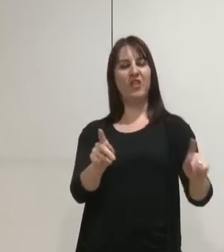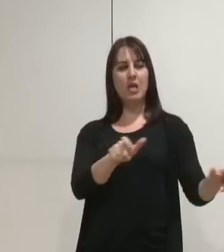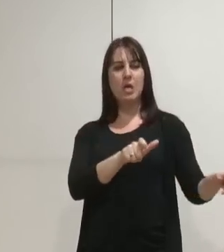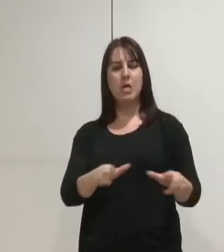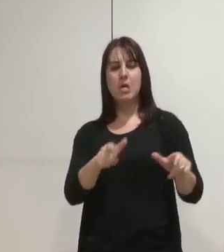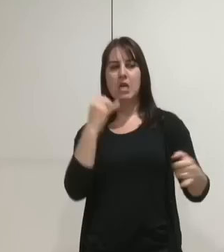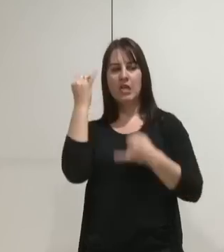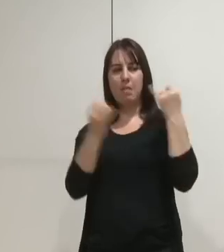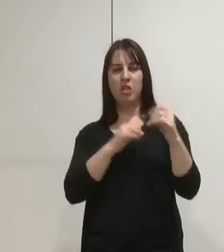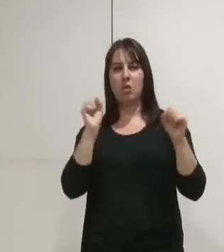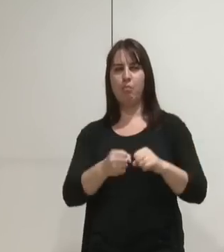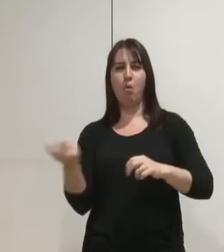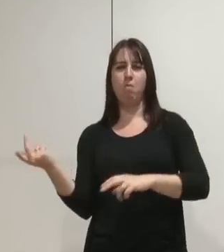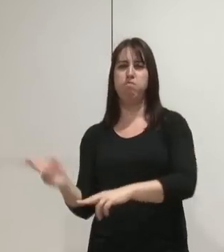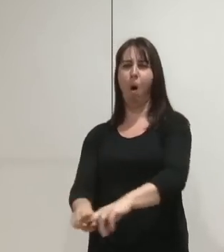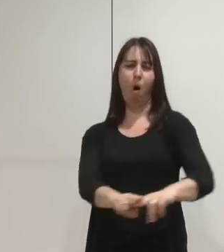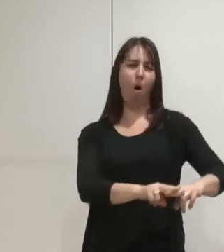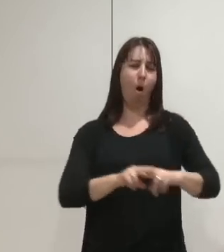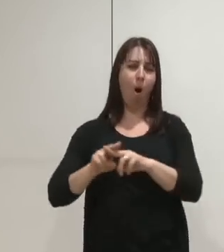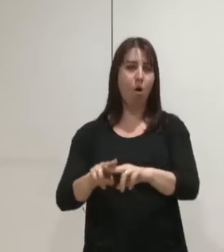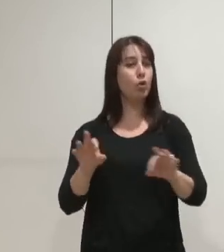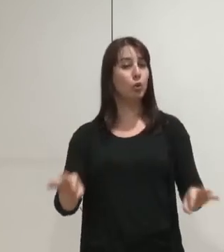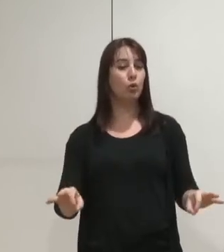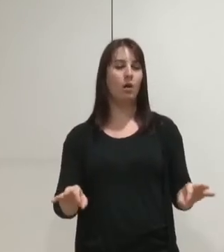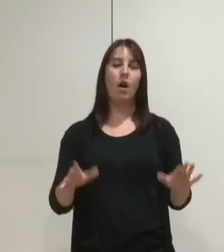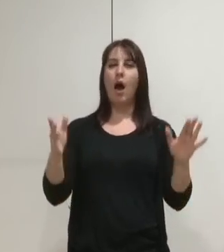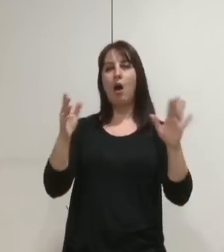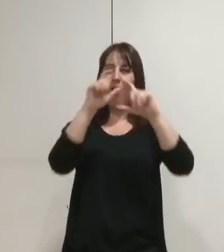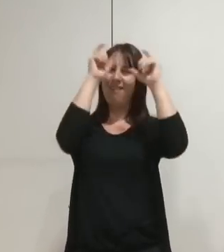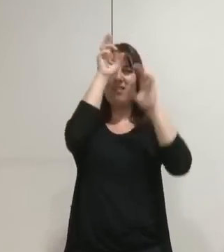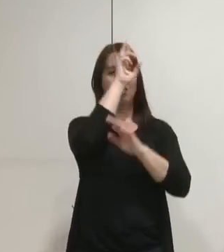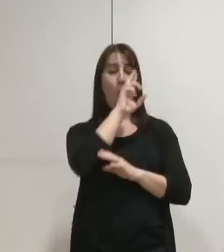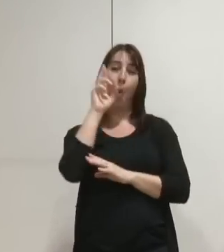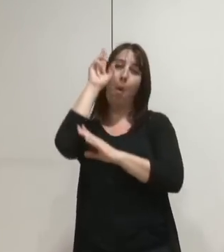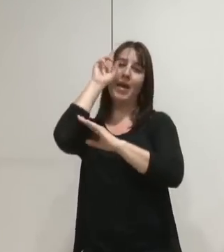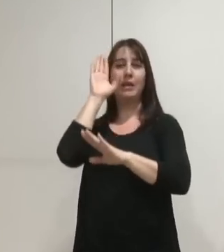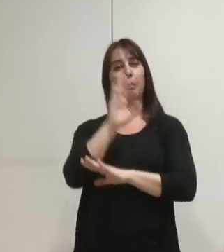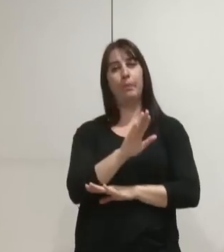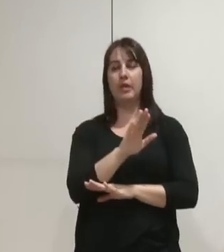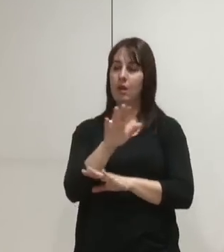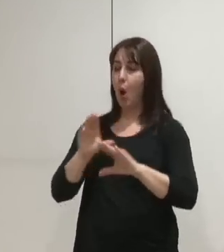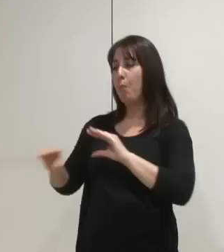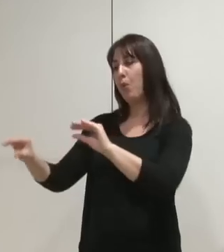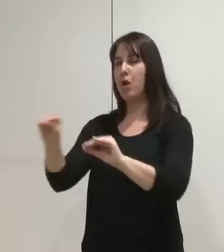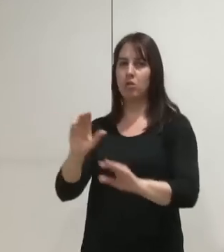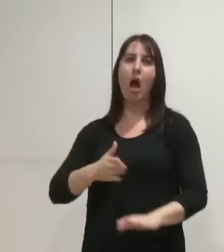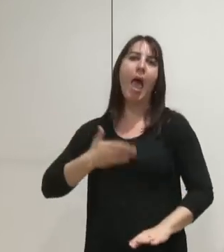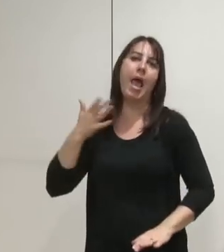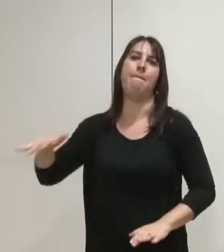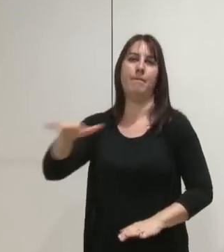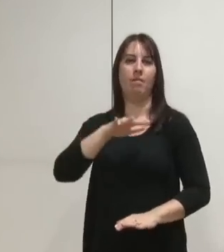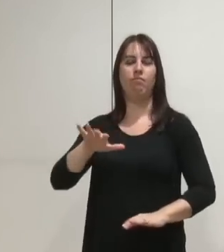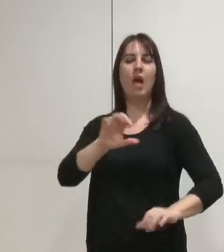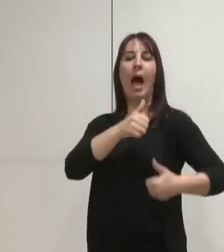sera évidemment beaucoup plus catastrophique et donc en bon royaliste qu'il était il aimait le peuple lui il retira ses